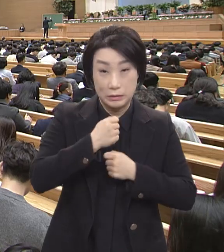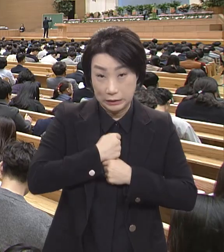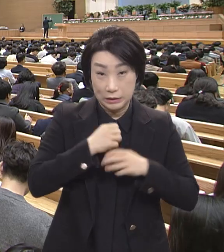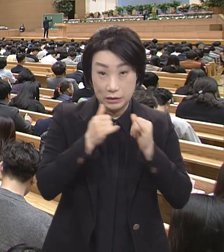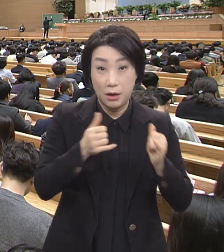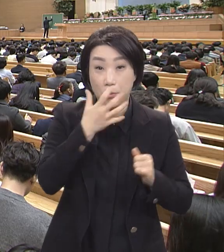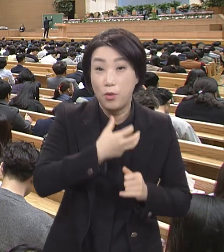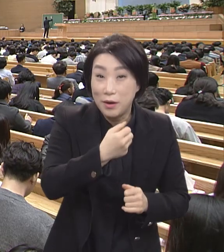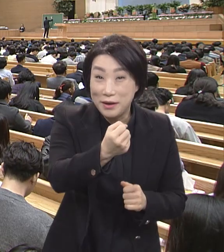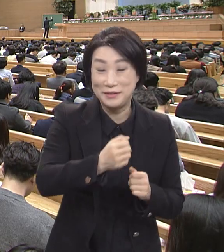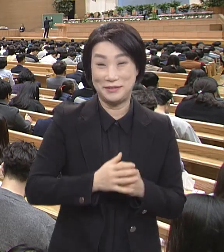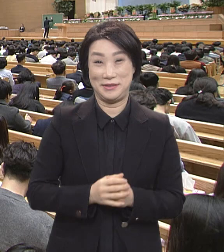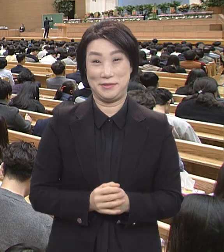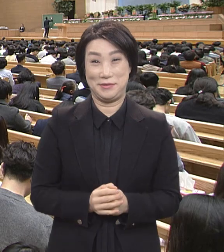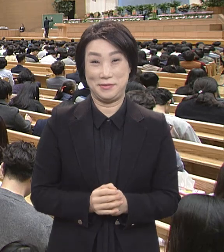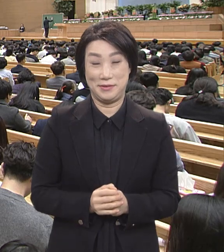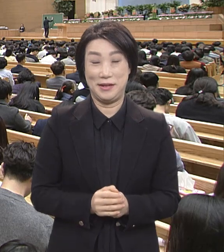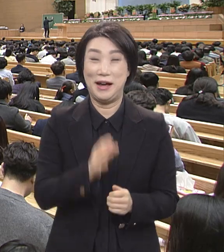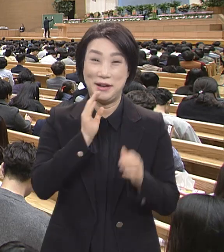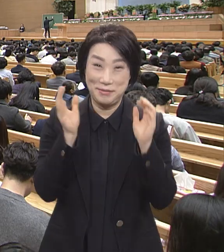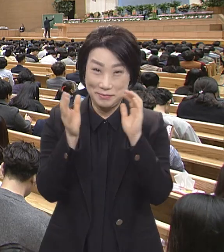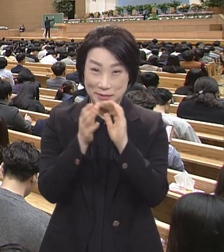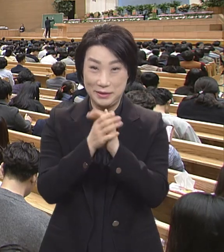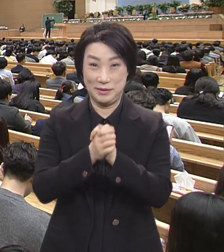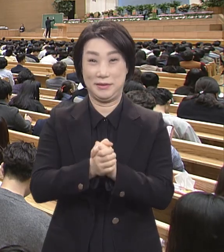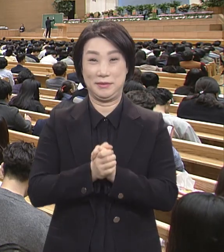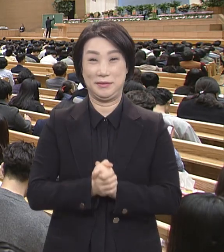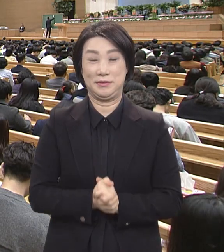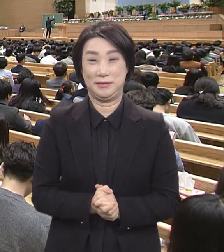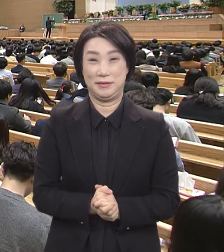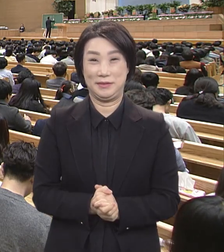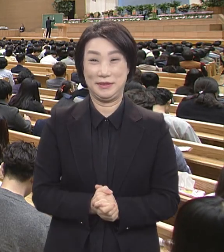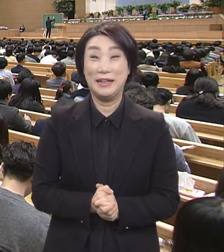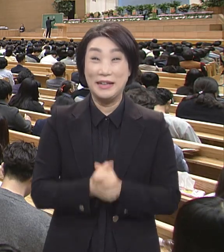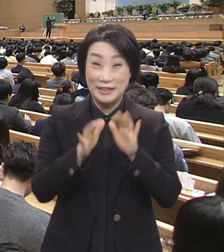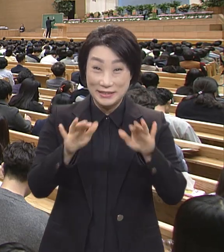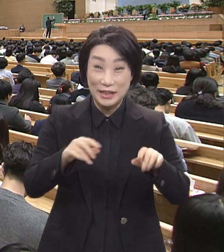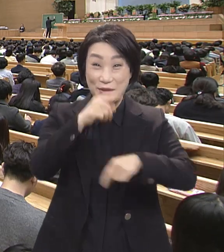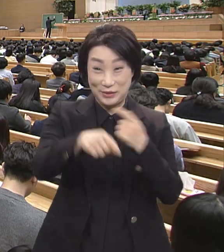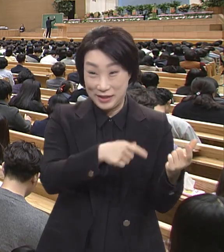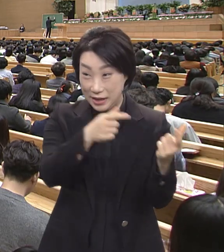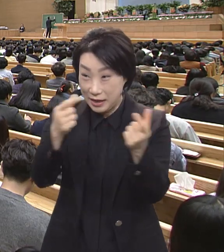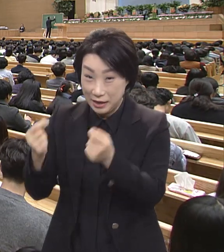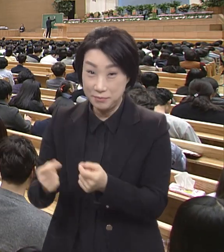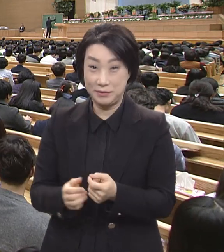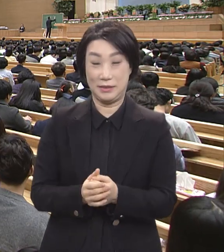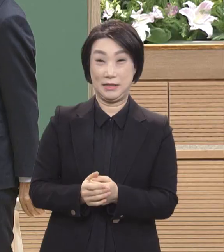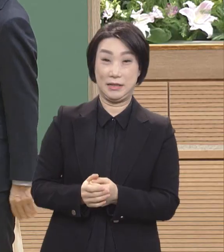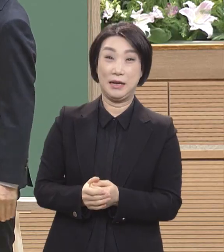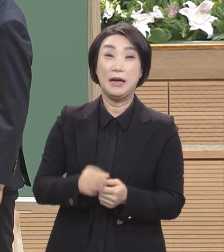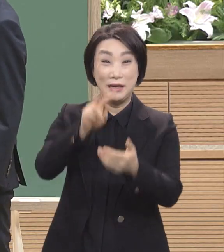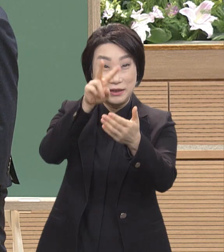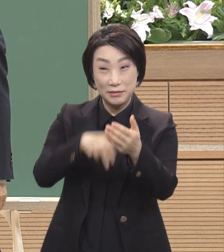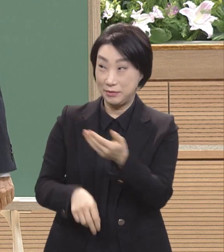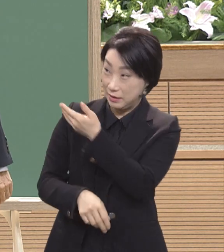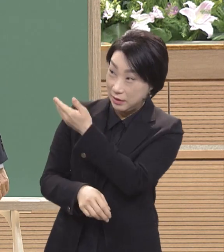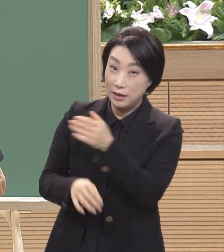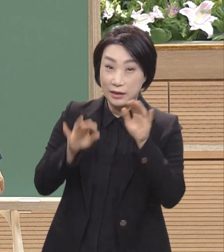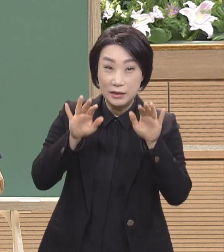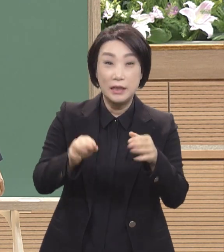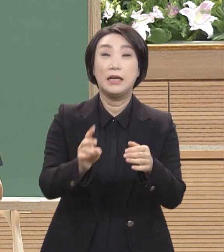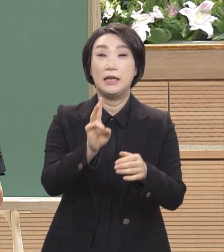자가 복이 있으리라 하더라. 아멘. 따라서 읽습니다. 시작.